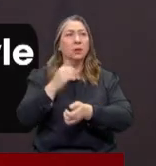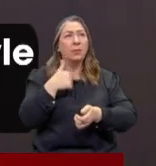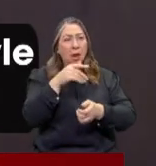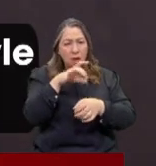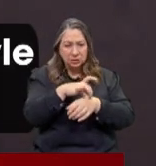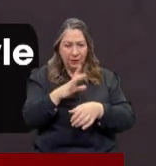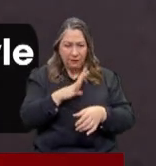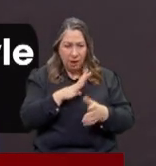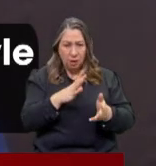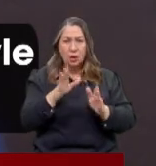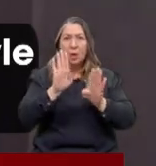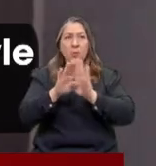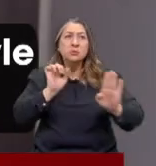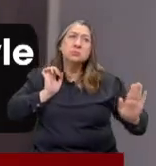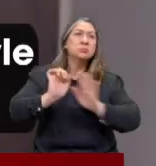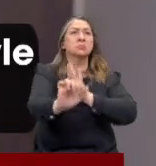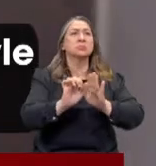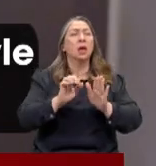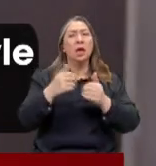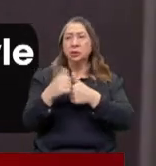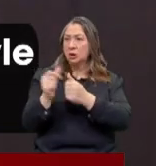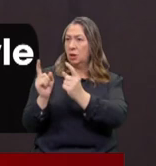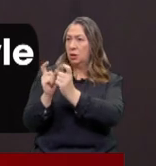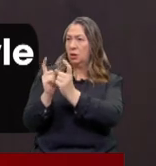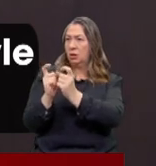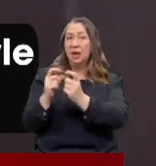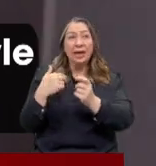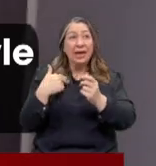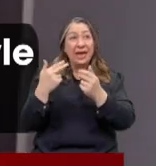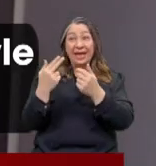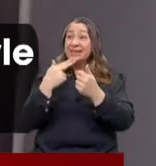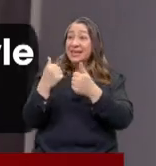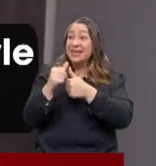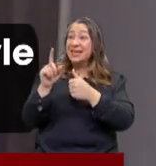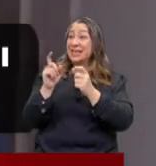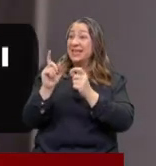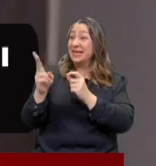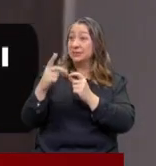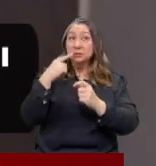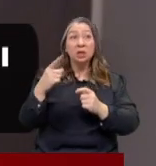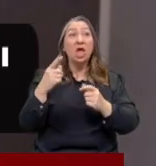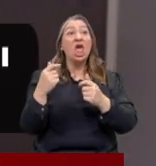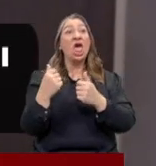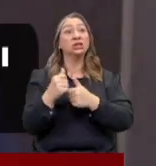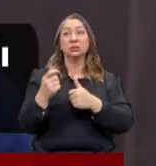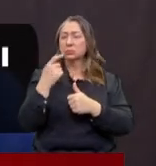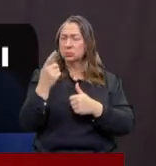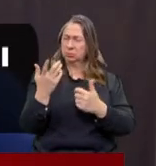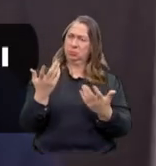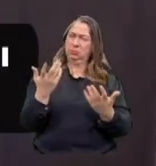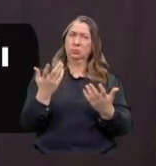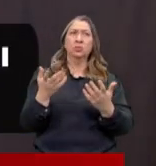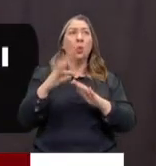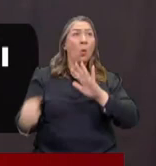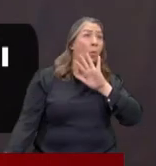hasta bakarken kapıyı tekmelediler. Eşiyle konuşurken karınız dedim. Karınız diyemezsiniz. Eşiniz diyeceksiniz dedi.